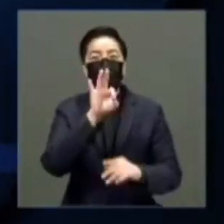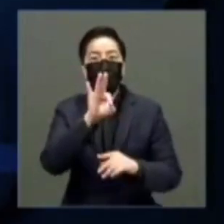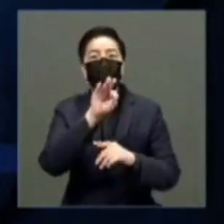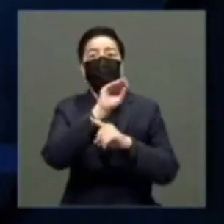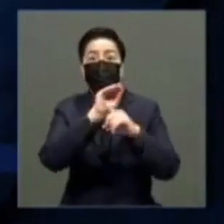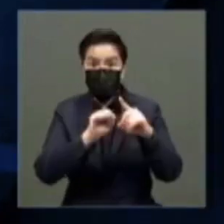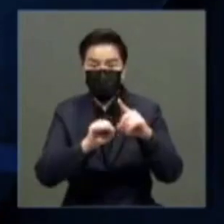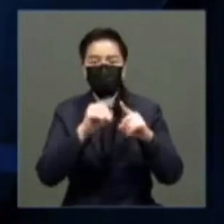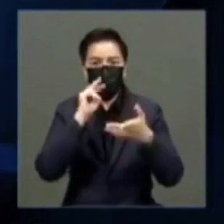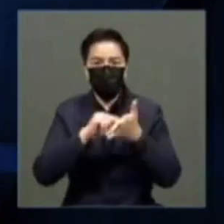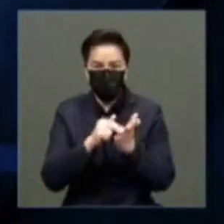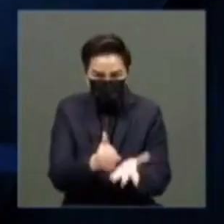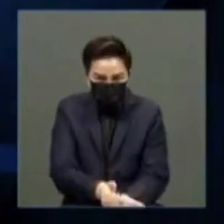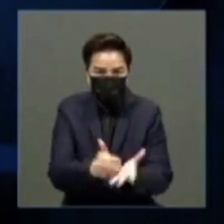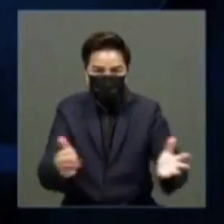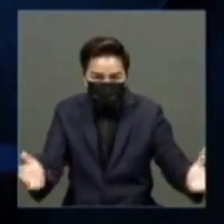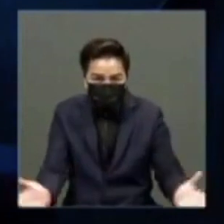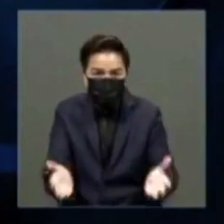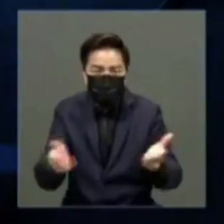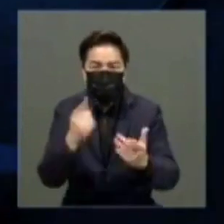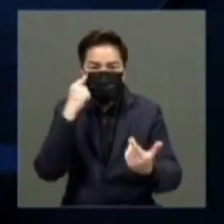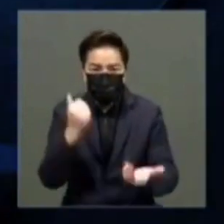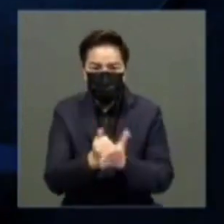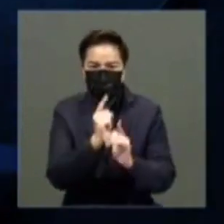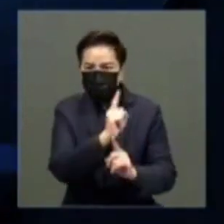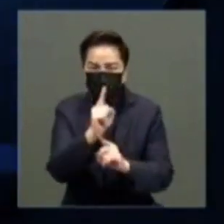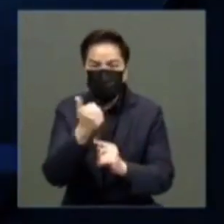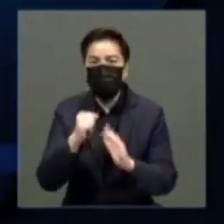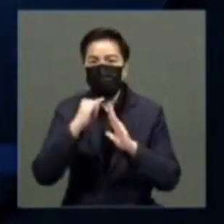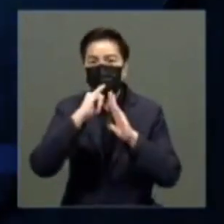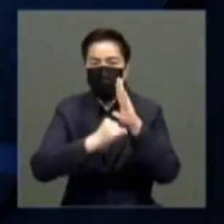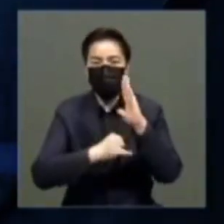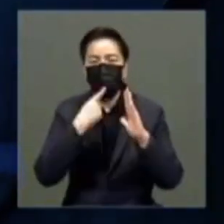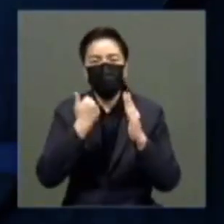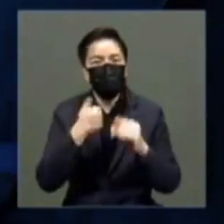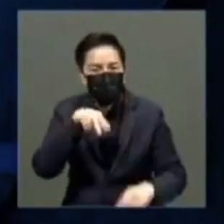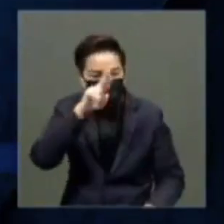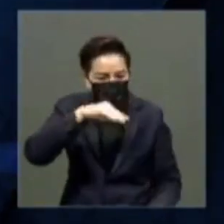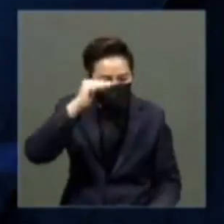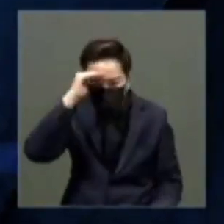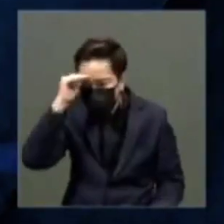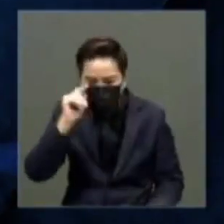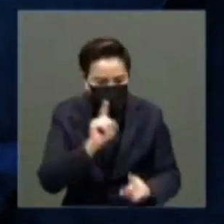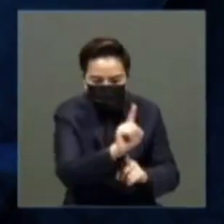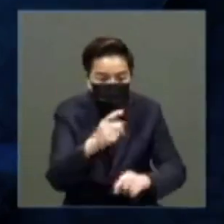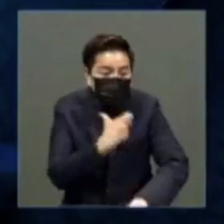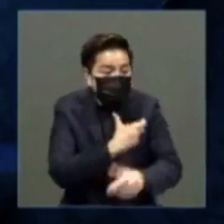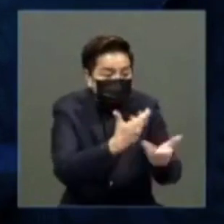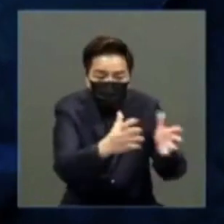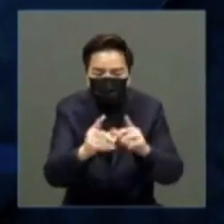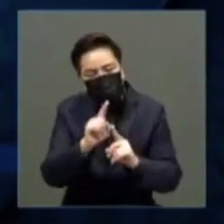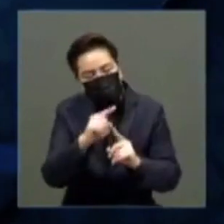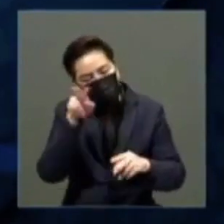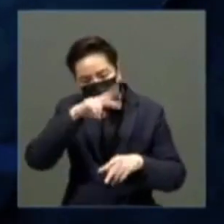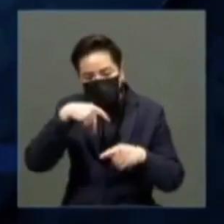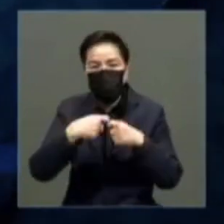64.9% ก็ยังคงต้องช่วยกันนะคะโดยเฉพาะยิ่งบางจังหวัดตอนนี้บอกว่าหาคนไปฉีดเข็ม1ยากมากก็ต้องถือ